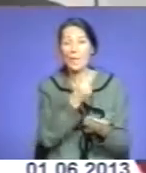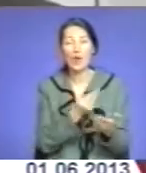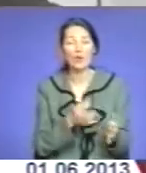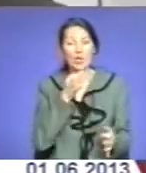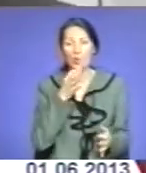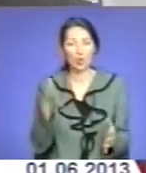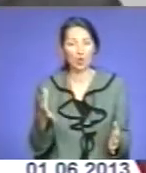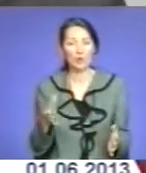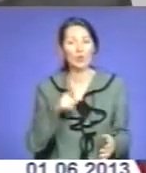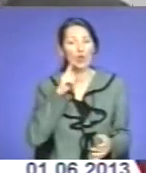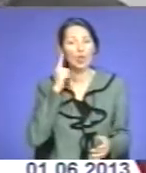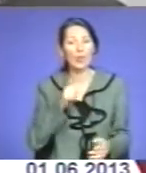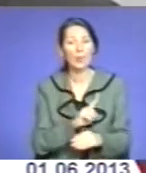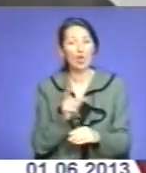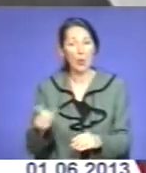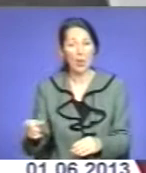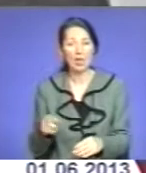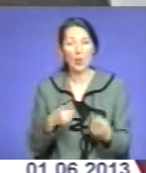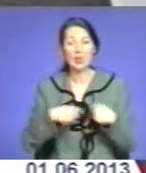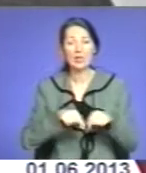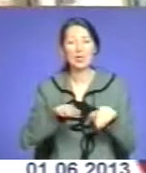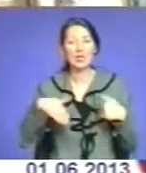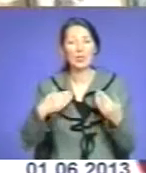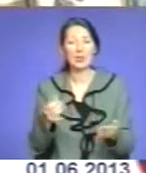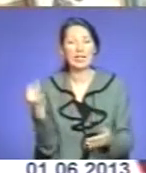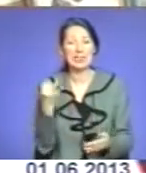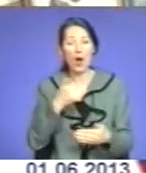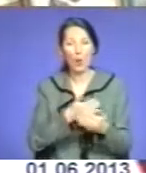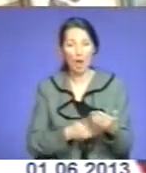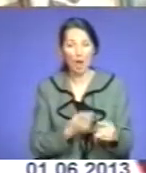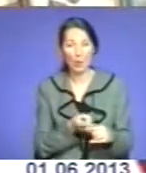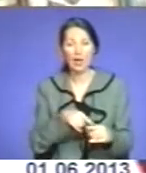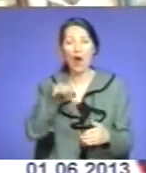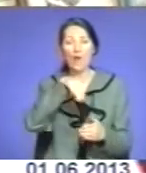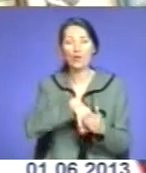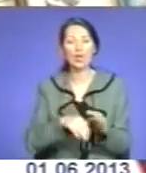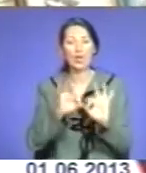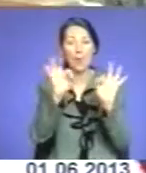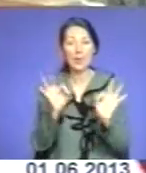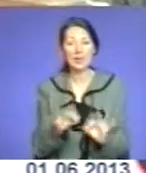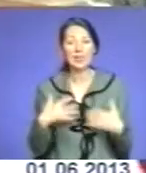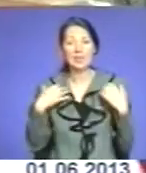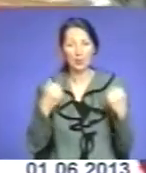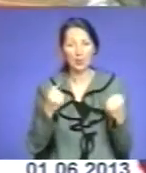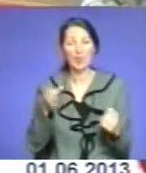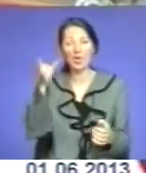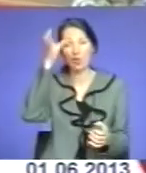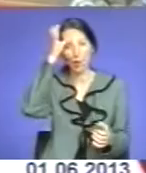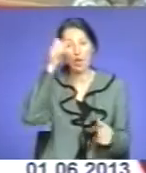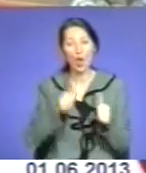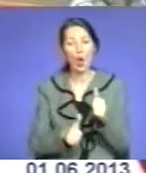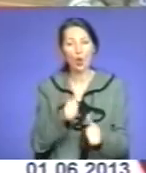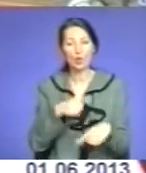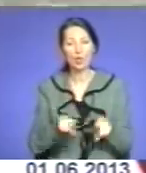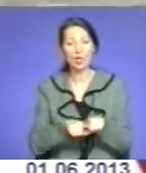будь-що. Юним тернополянам організатори запропонували цікаву програму, яка включала мистецькі, спортивні, інтелектуальні конкурси